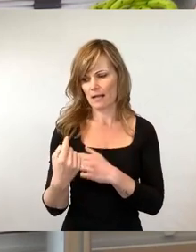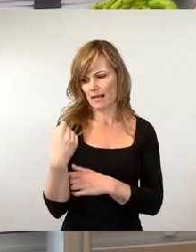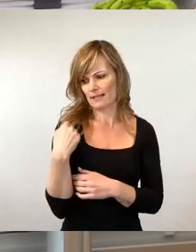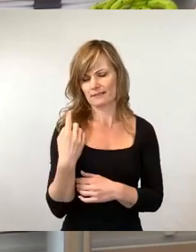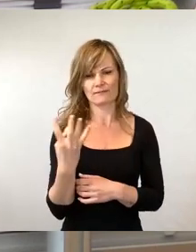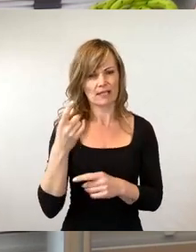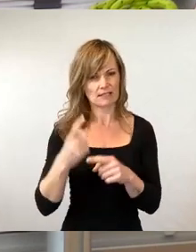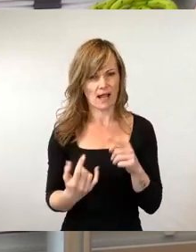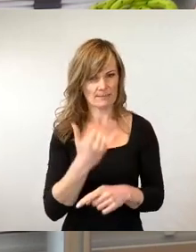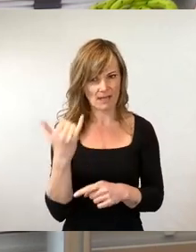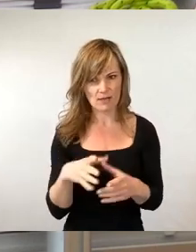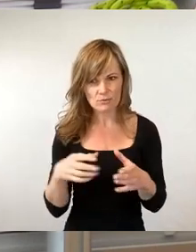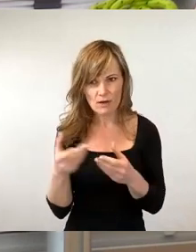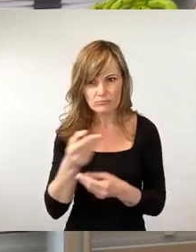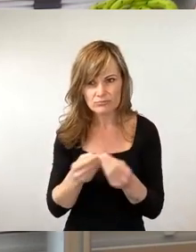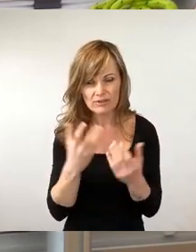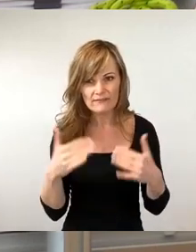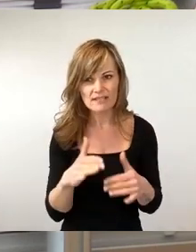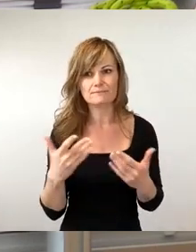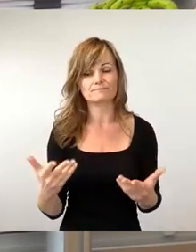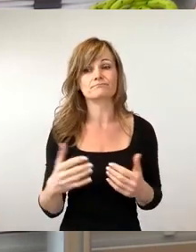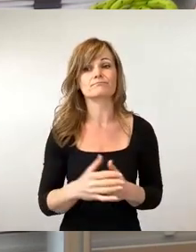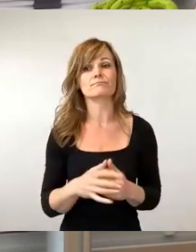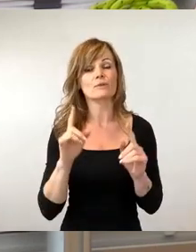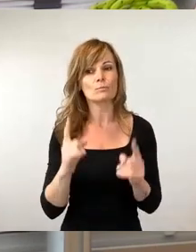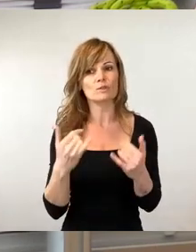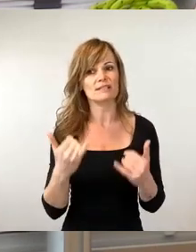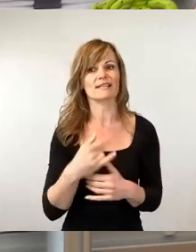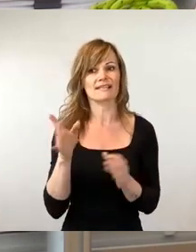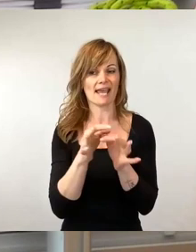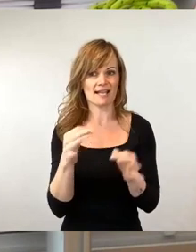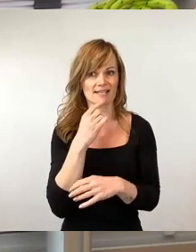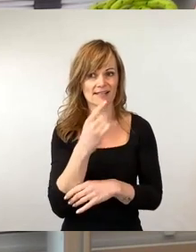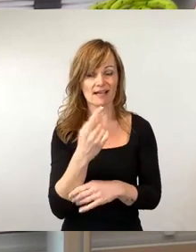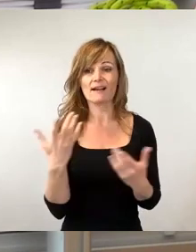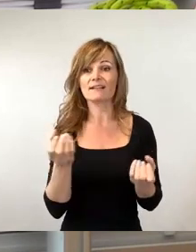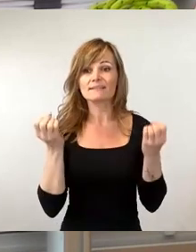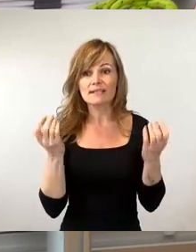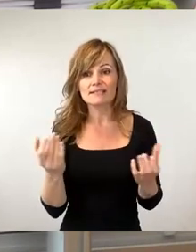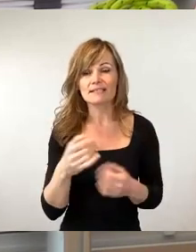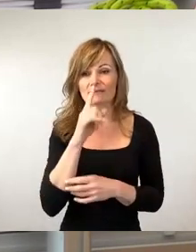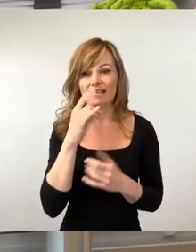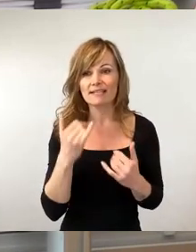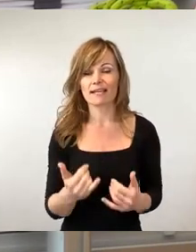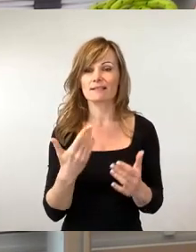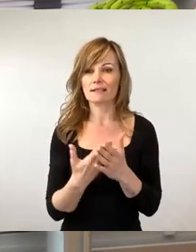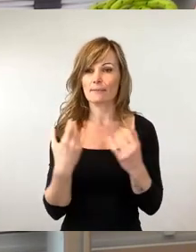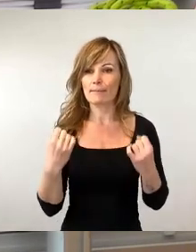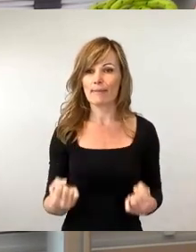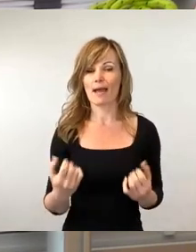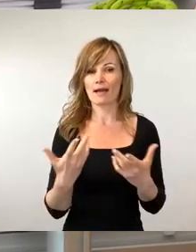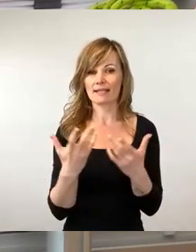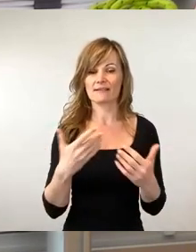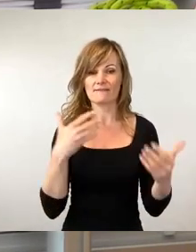miteinander diskutiert haben. Und da muss man sich ja jetzt auch mal ehrlich machen, was wird denn passieren, wenn wir jetzt eben die Mehrheitsverhältnisse in den Ausschüssen